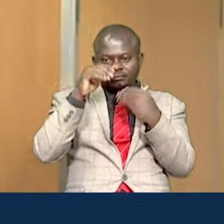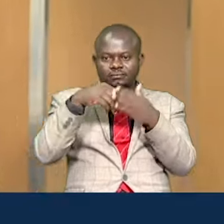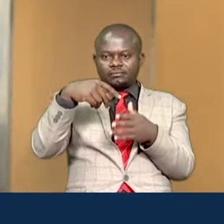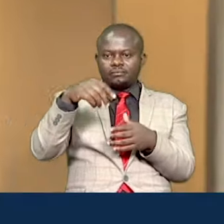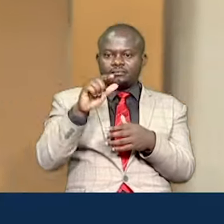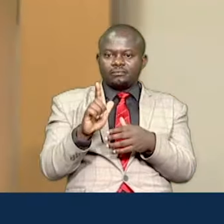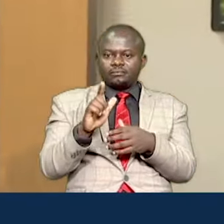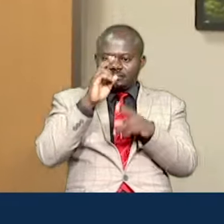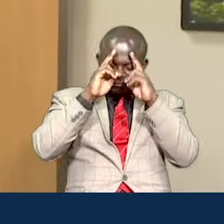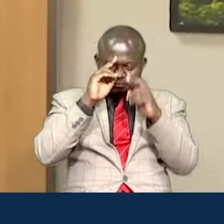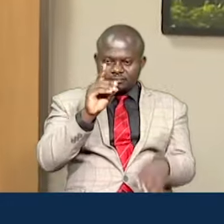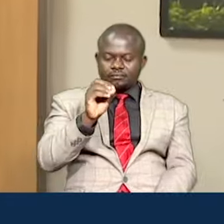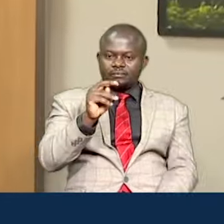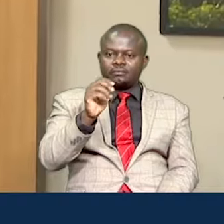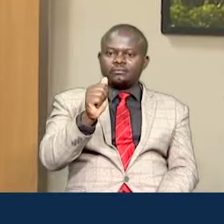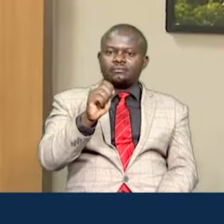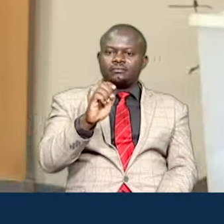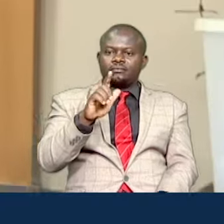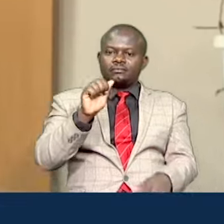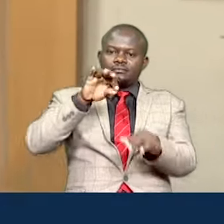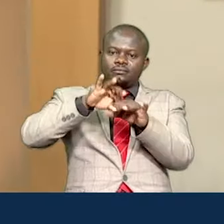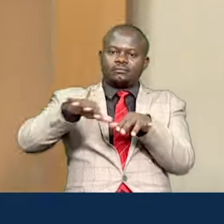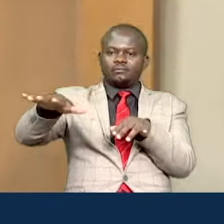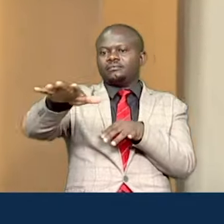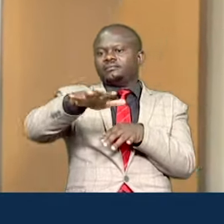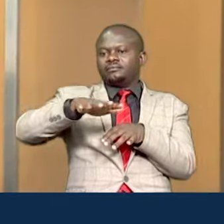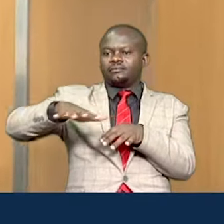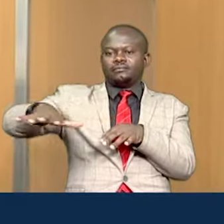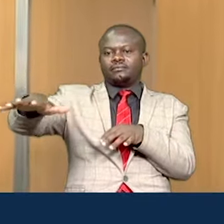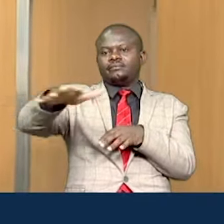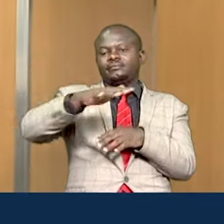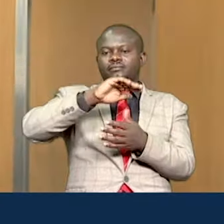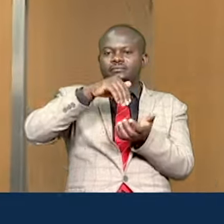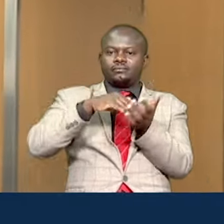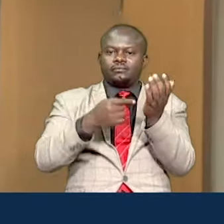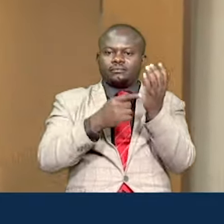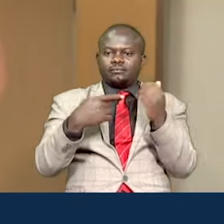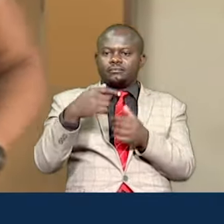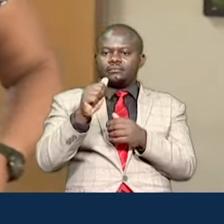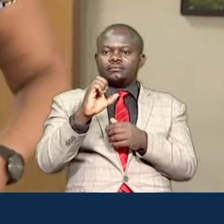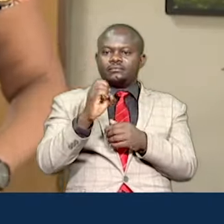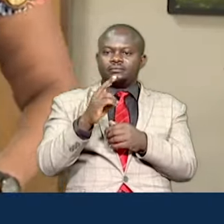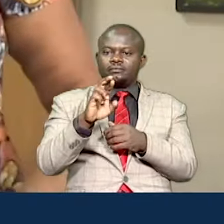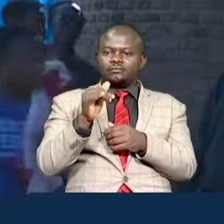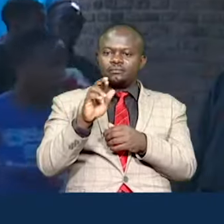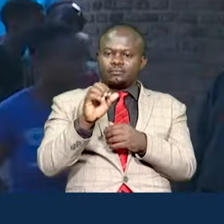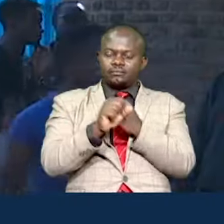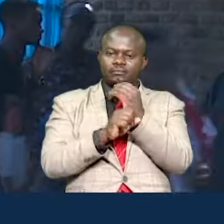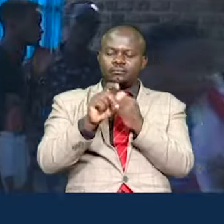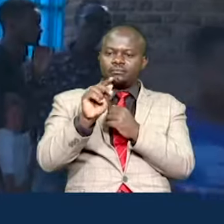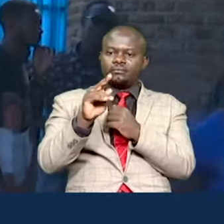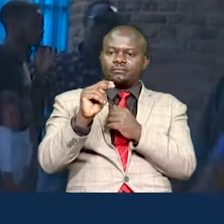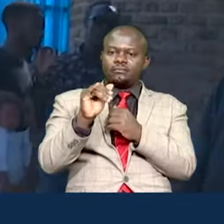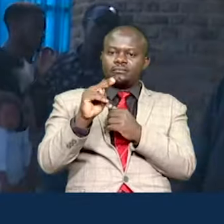PL Honorable Donatine Mukabarisa yatoreye kuri site yari herereye ku kigo cya tekinike cya Gacuriro mu murenge wa Kinyinya. Kugeza ubu imitwe